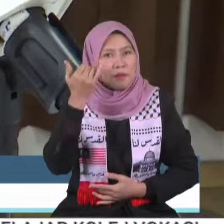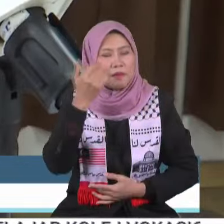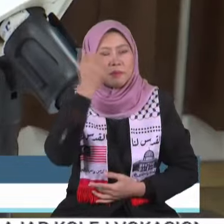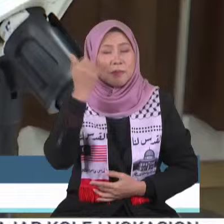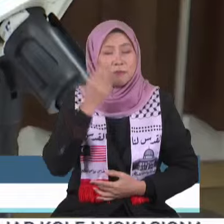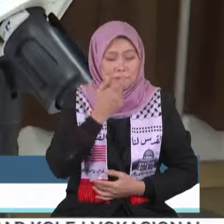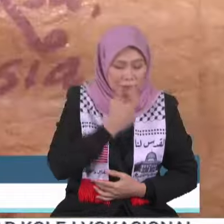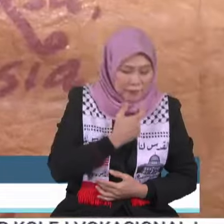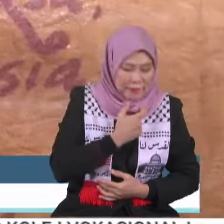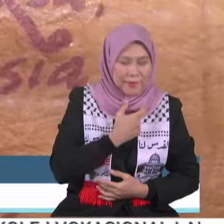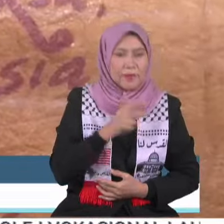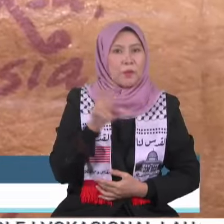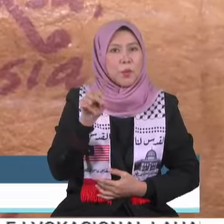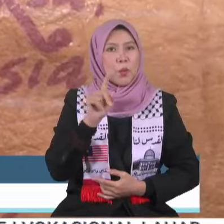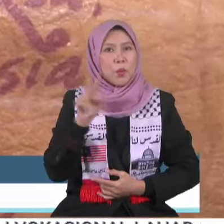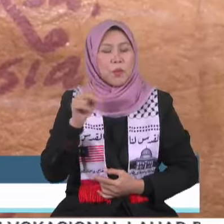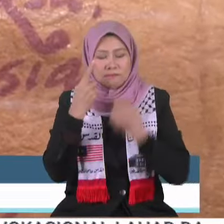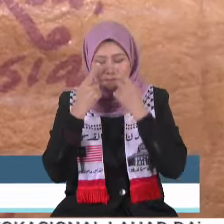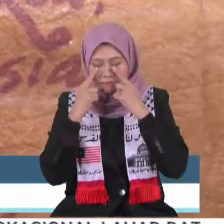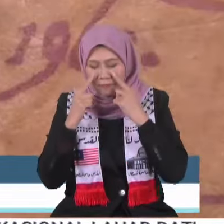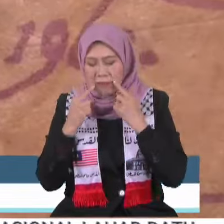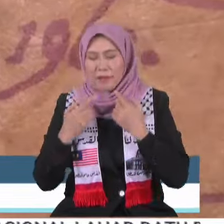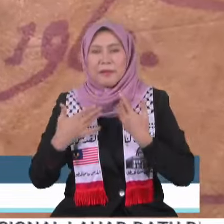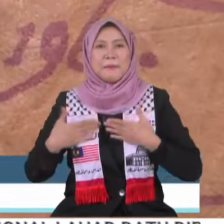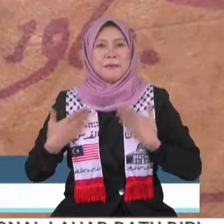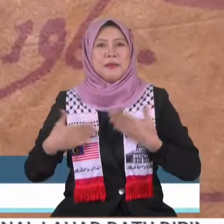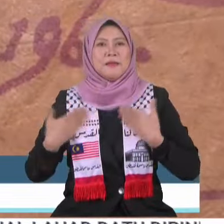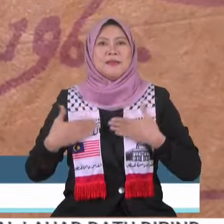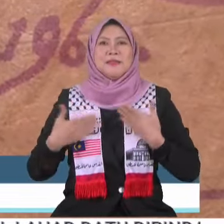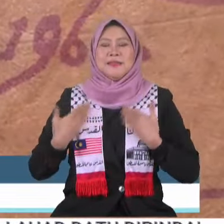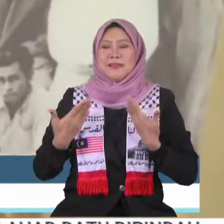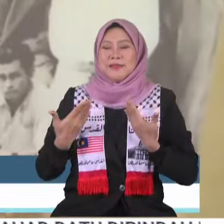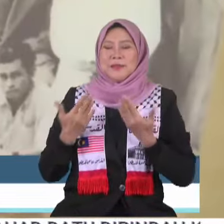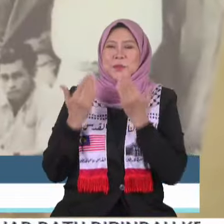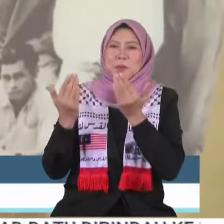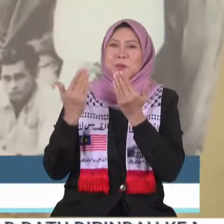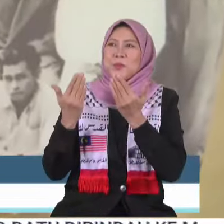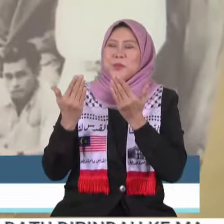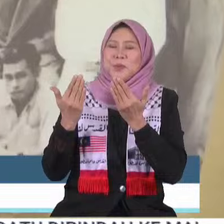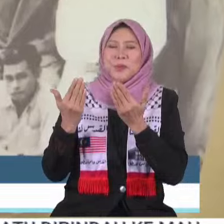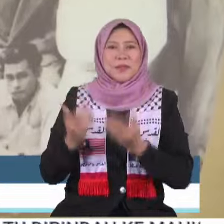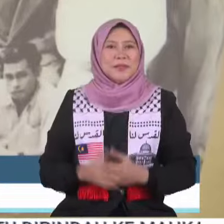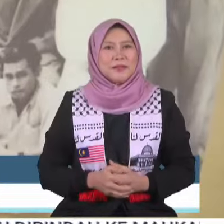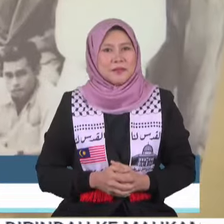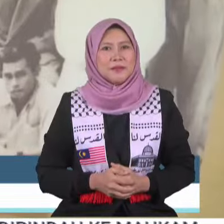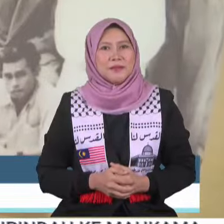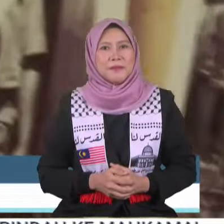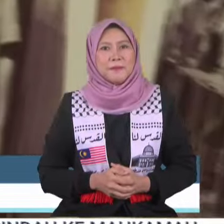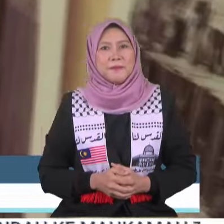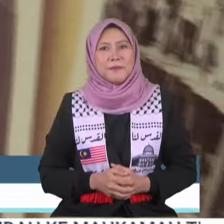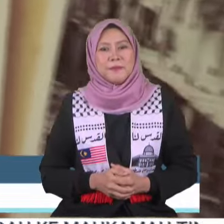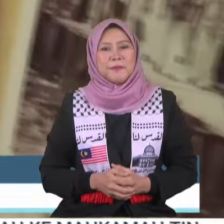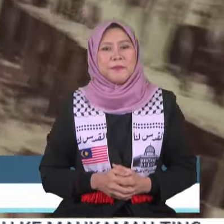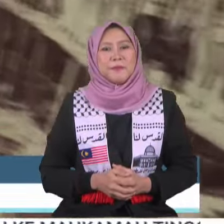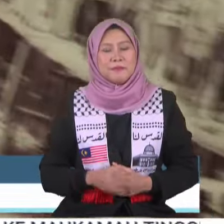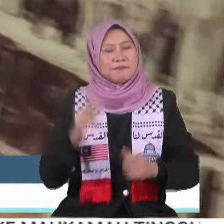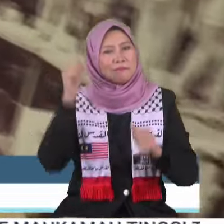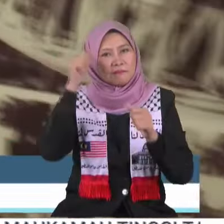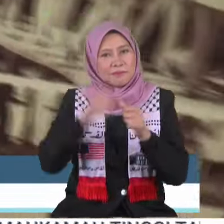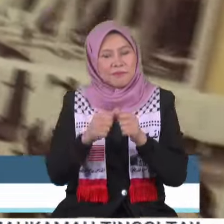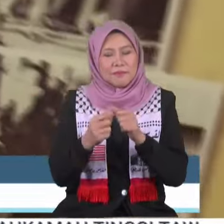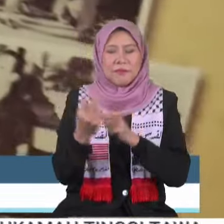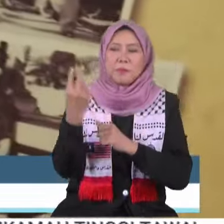kerana sedih, kerana keseronokan tu, kesyukuran dapat kemerdekaan adalah suatu apa nama ni, kenangan